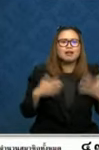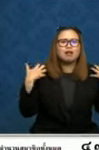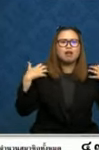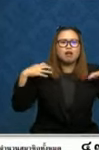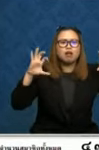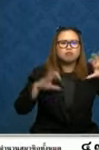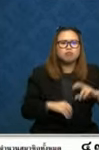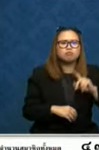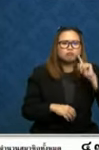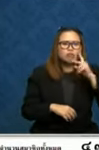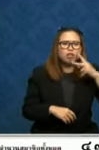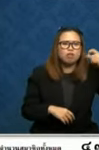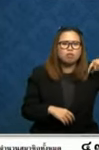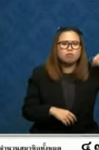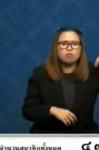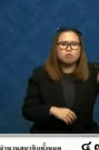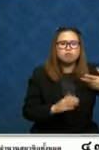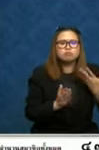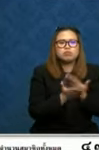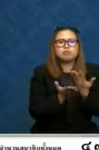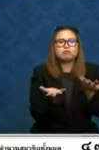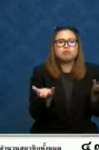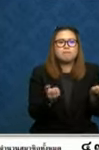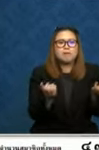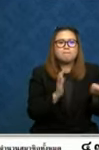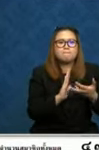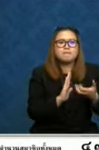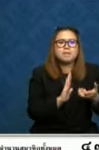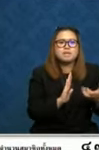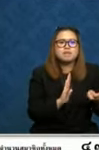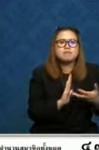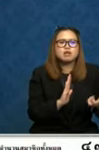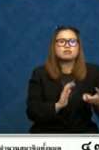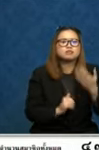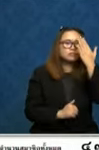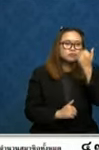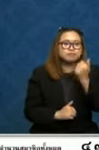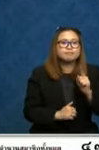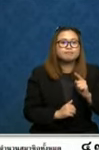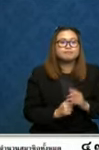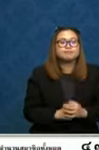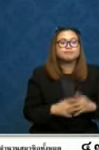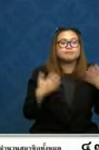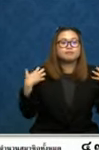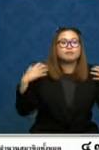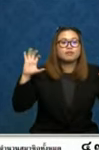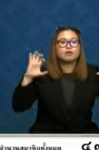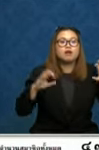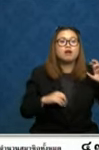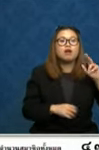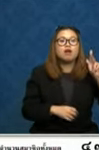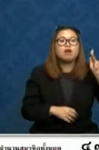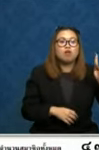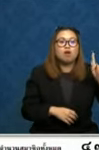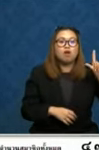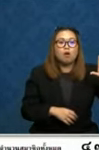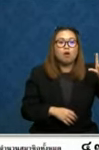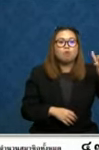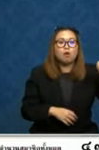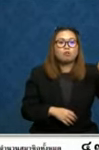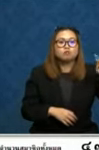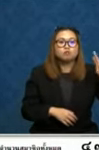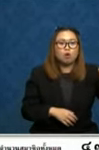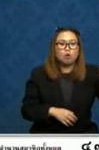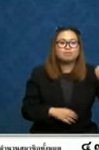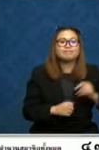เบิกเงินหลายทางโดยเฉพาะการทำงานของหน่วยงานรัฐไม่ใช่เฉพาะกอรมน.นะครับเนื่องจากว่าผมเอง